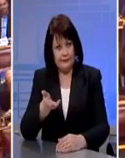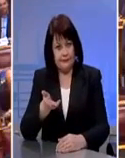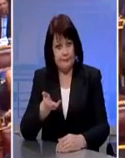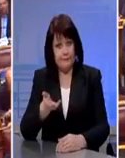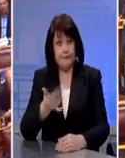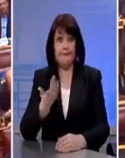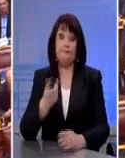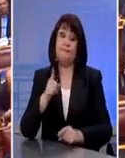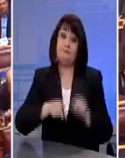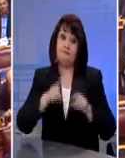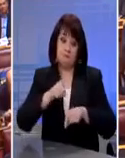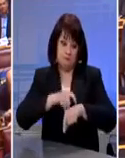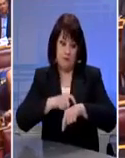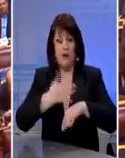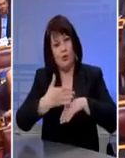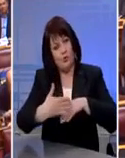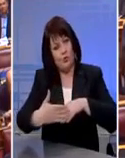μετά από κάποιο χρονικό διάστημα